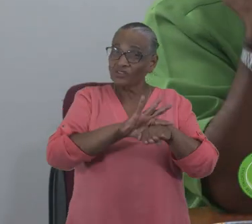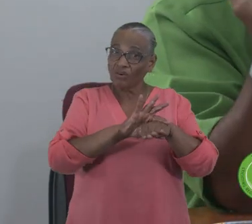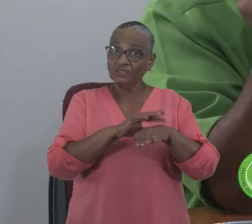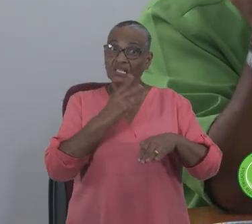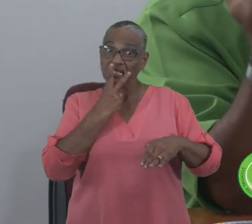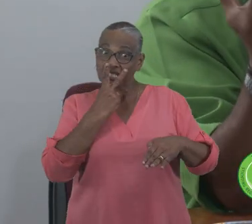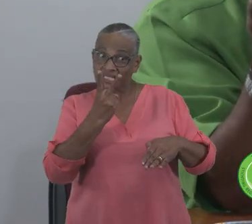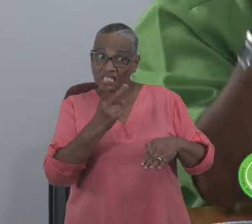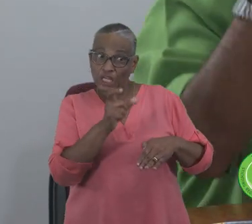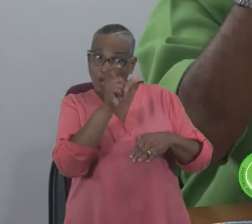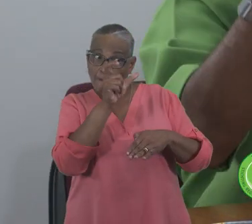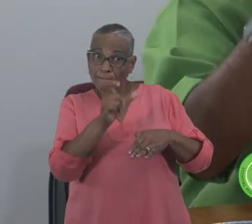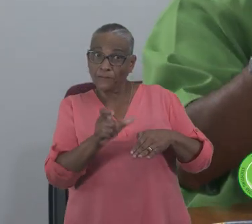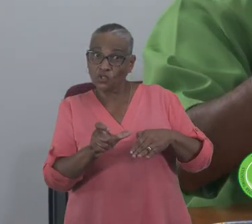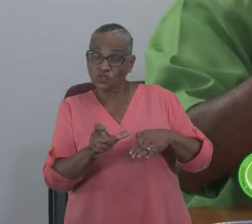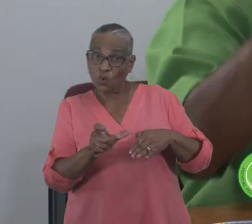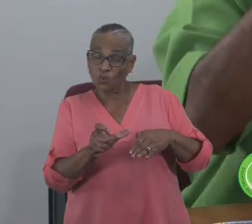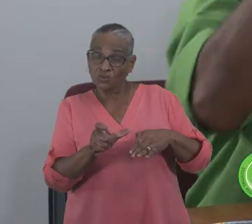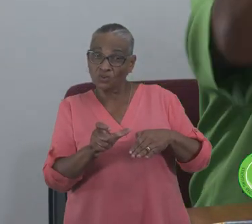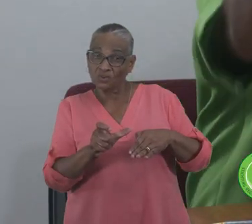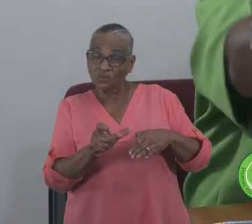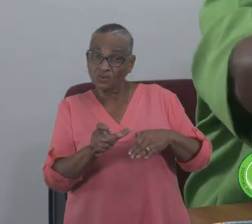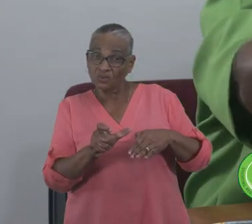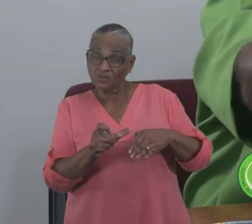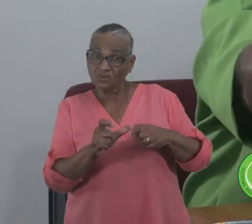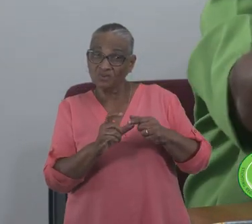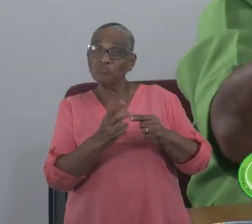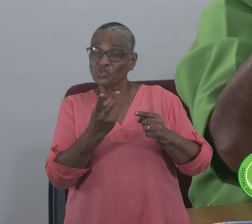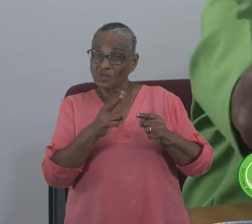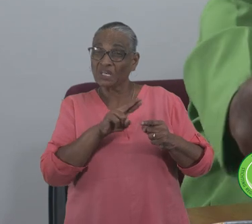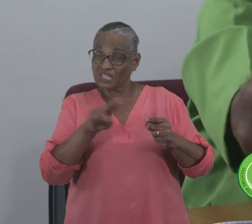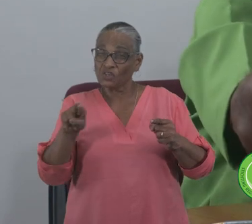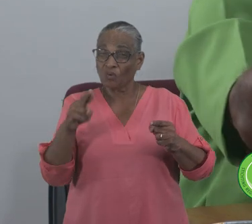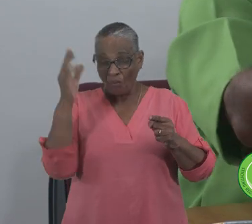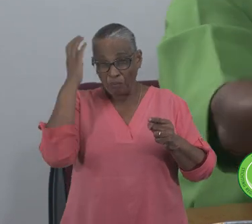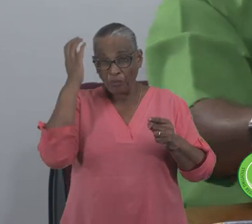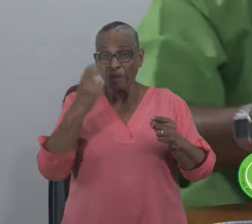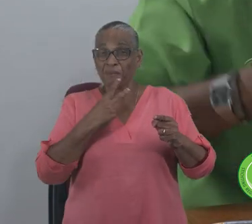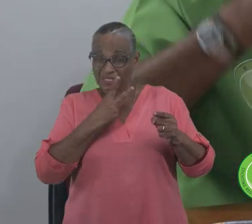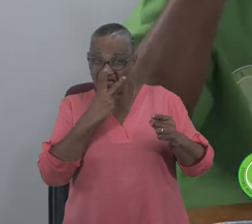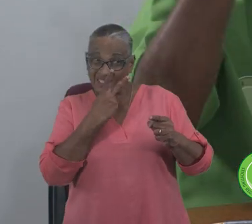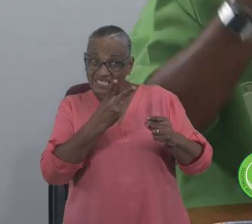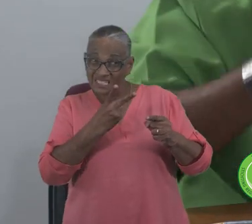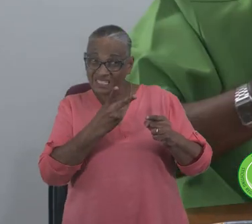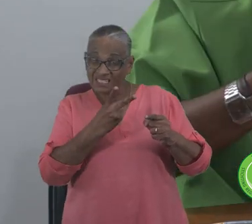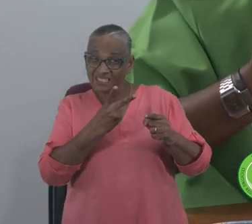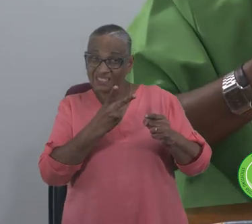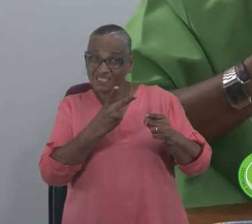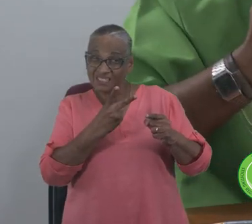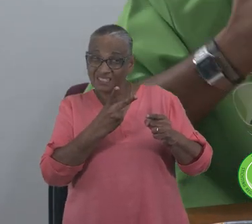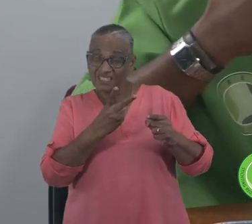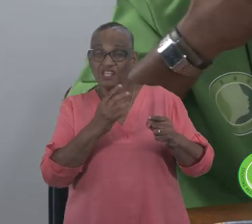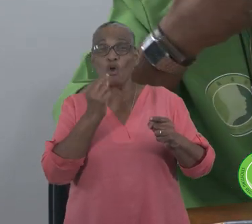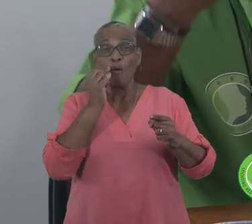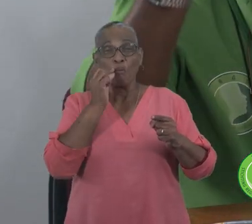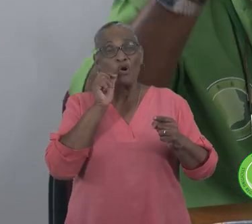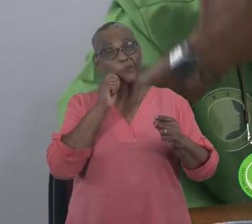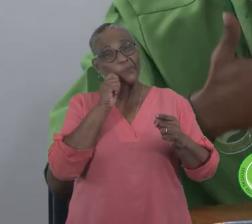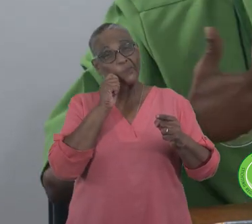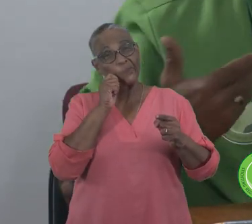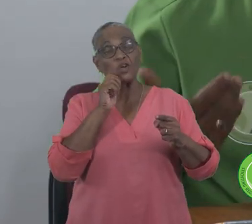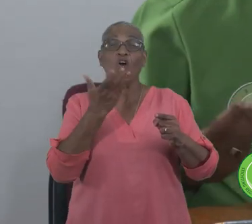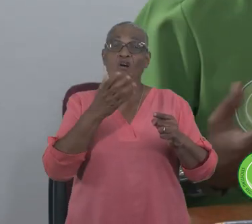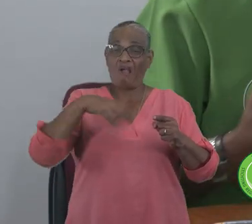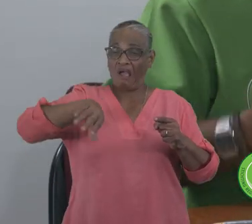Taki herkennen, dat belangrijk. En vooral te jabding risicofactoren. Ja. Voor jab de risicofactoren, is je tak,